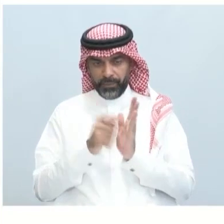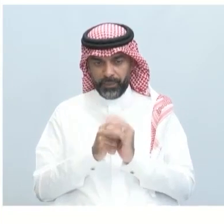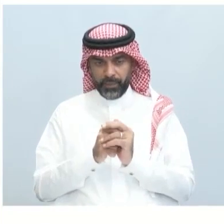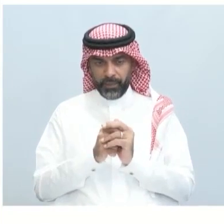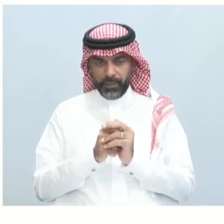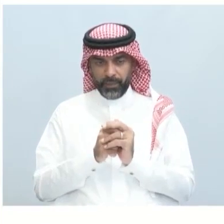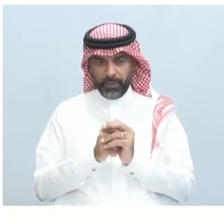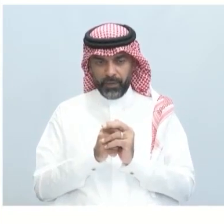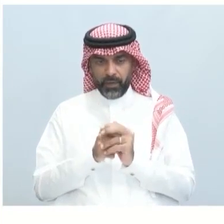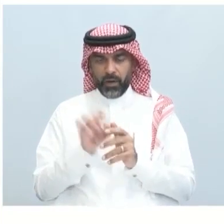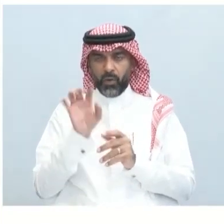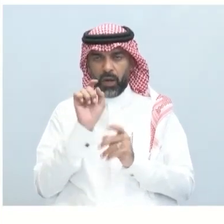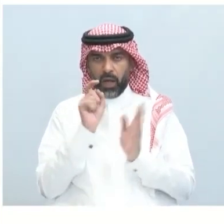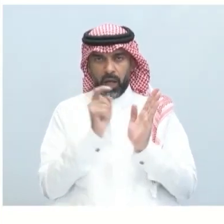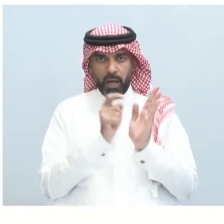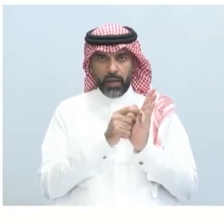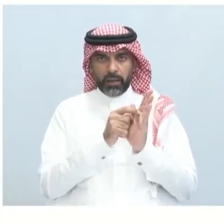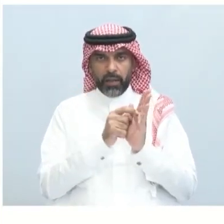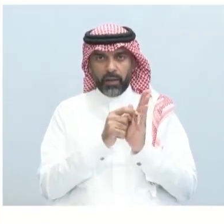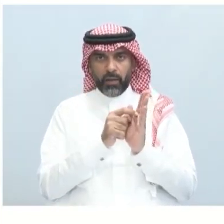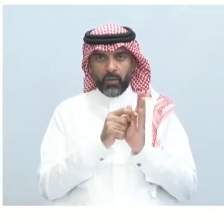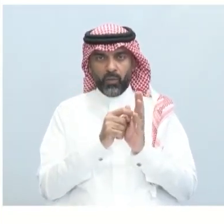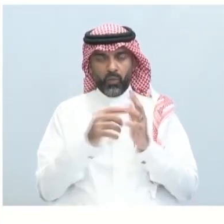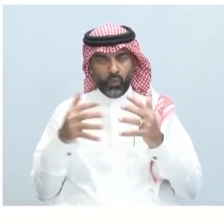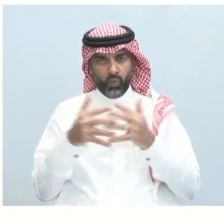نقوم باختيار المشتركين،